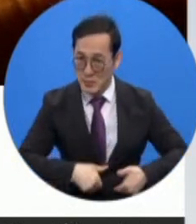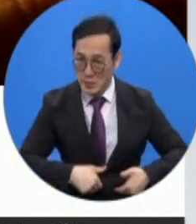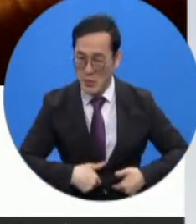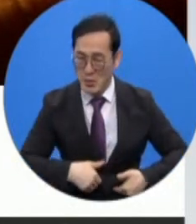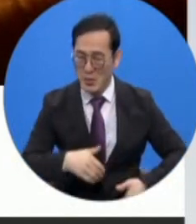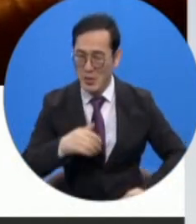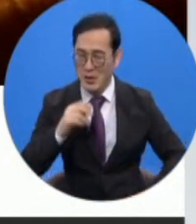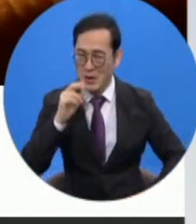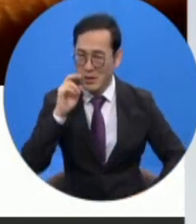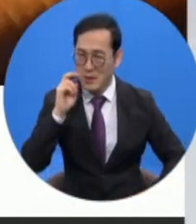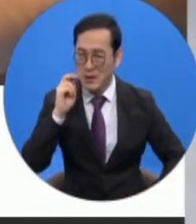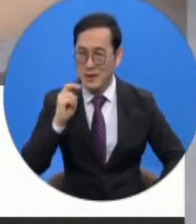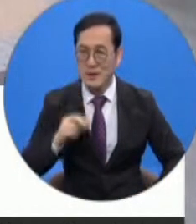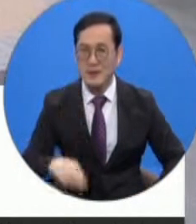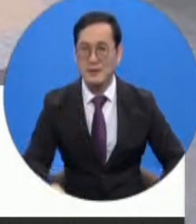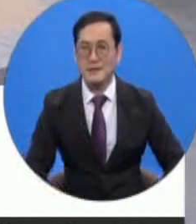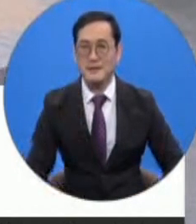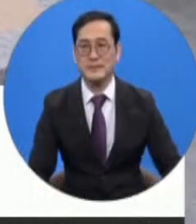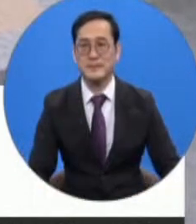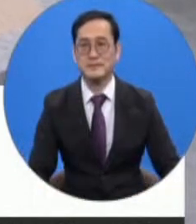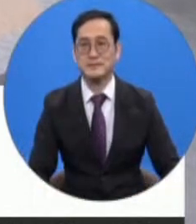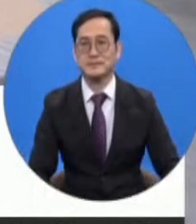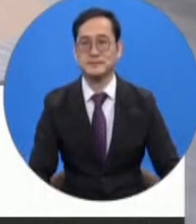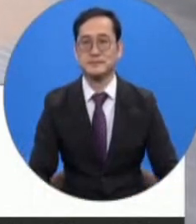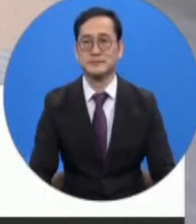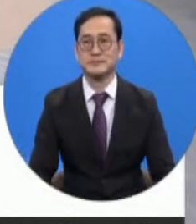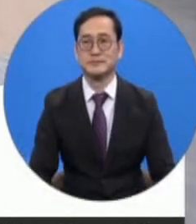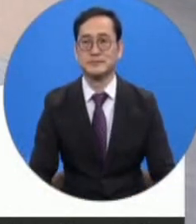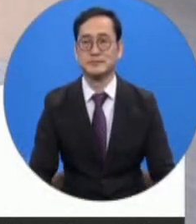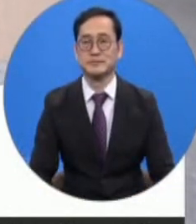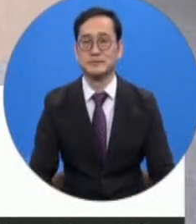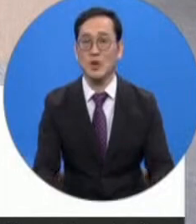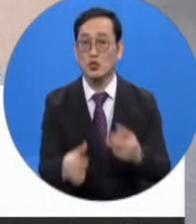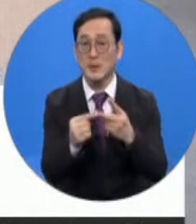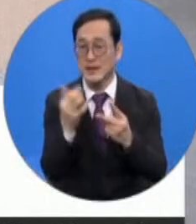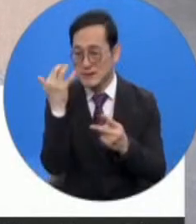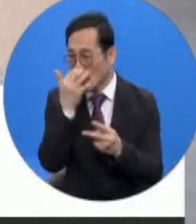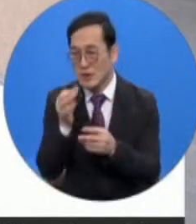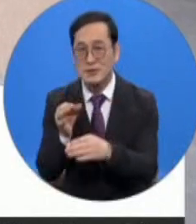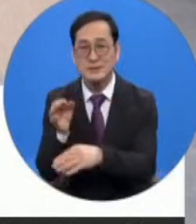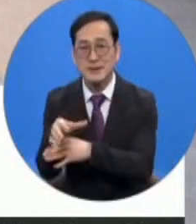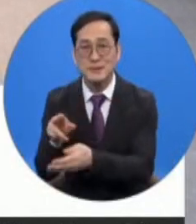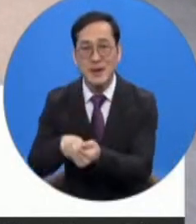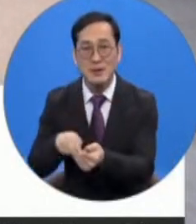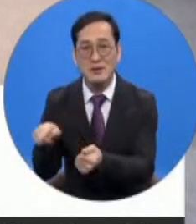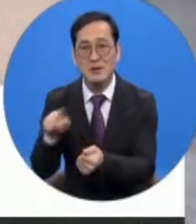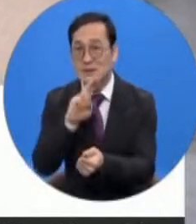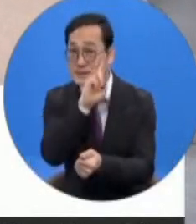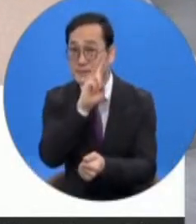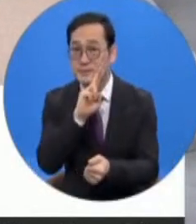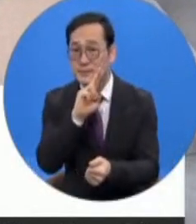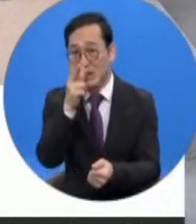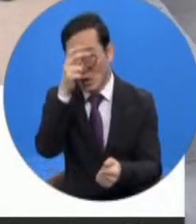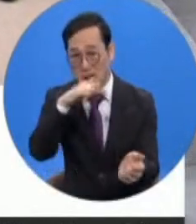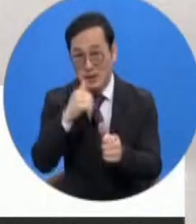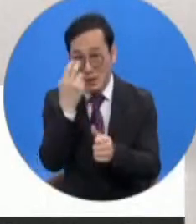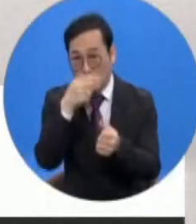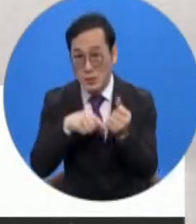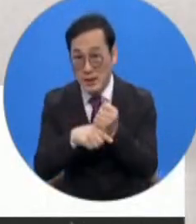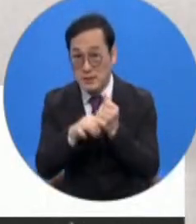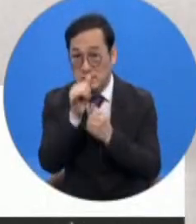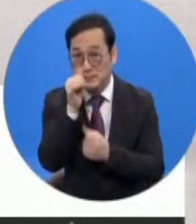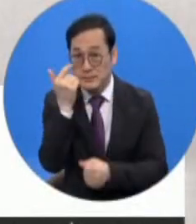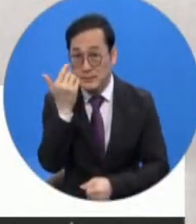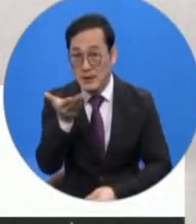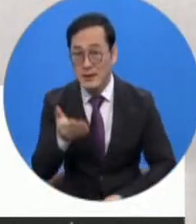의혹이 제기됐는데 경찰이 수사를 합니까? 이 부분에 대해서도 혹시? 일단 제가 봤을 때 수사는 해야 될 것 같고요. 그런데 문제는 뭐냐면은 성매매